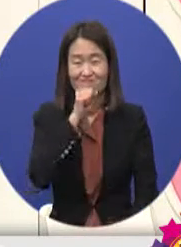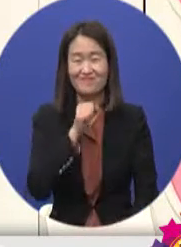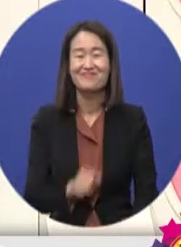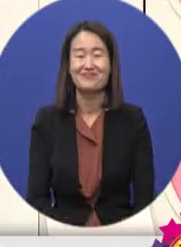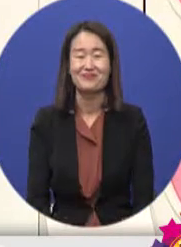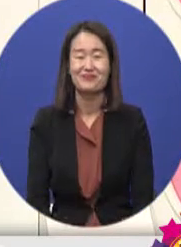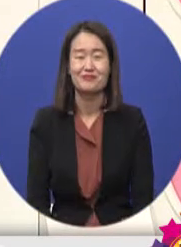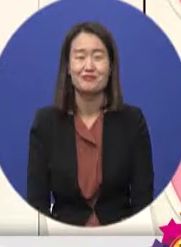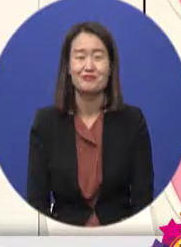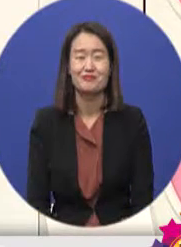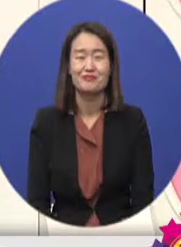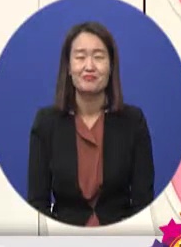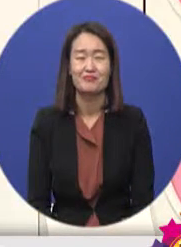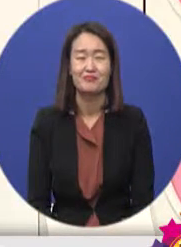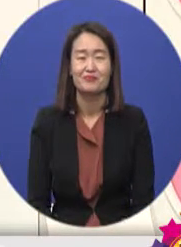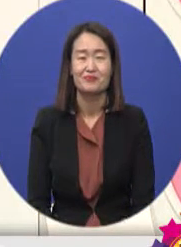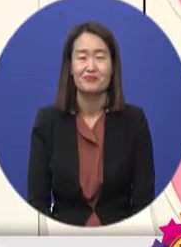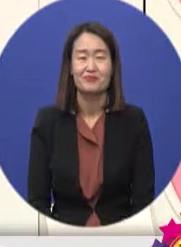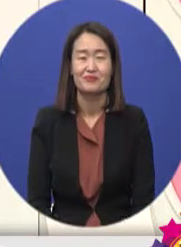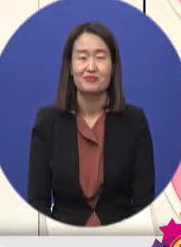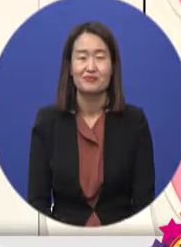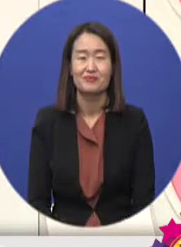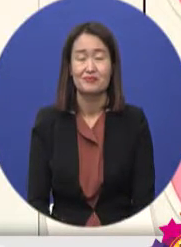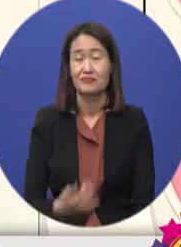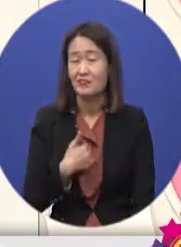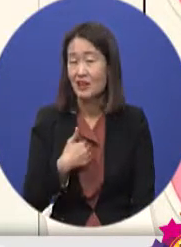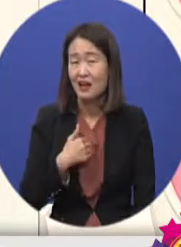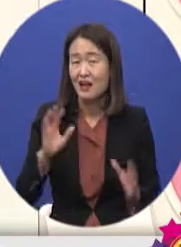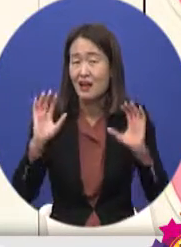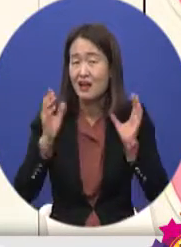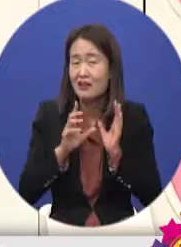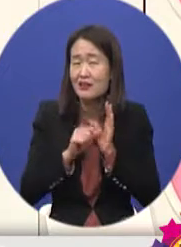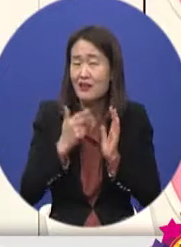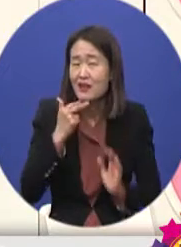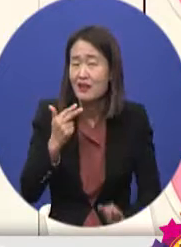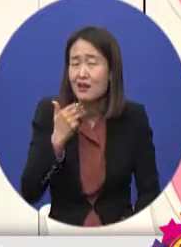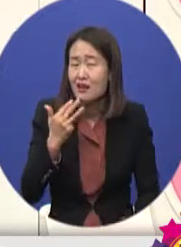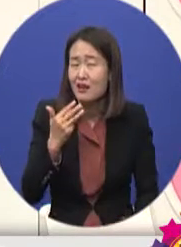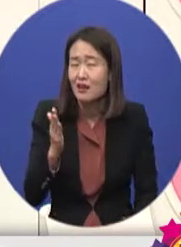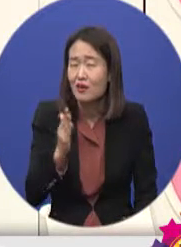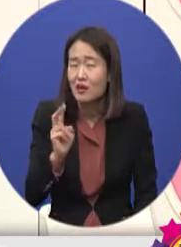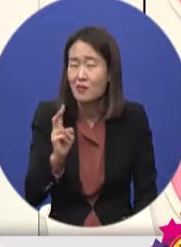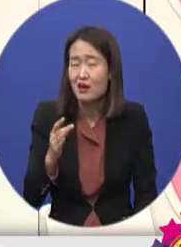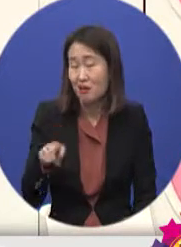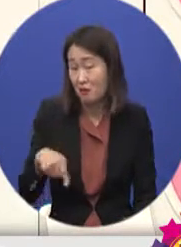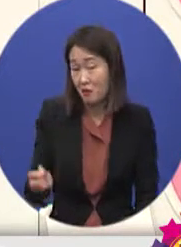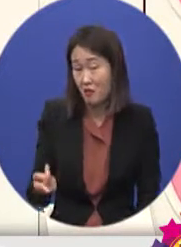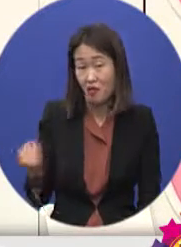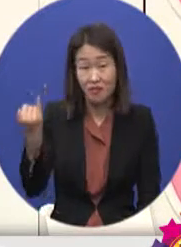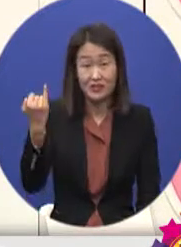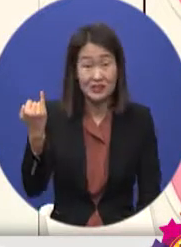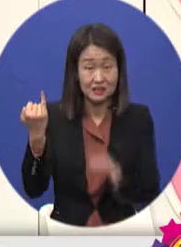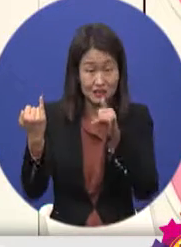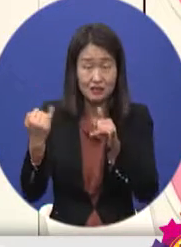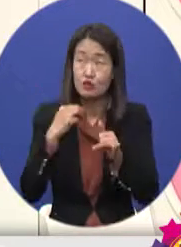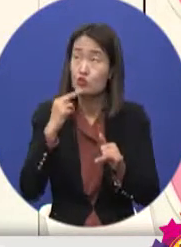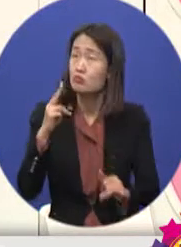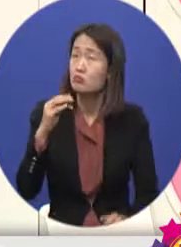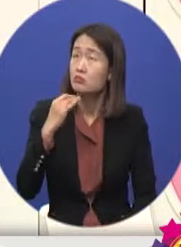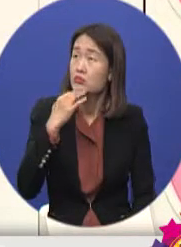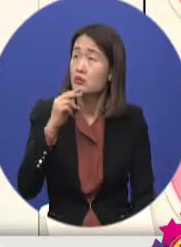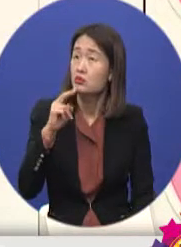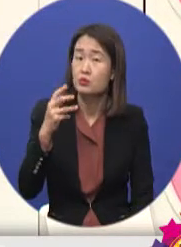9점 받으셨습니다. 아, 저 어릴 적에 7, 8살 때 옆집 언니가 계셨어요. 그때 당시